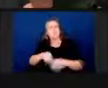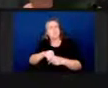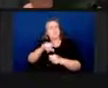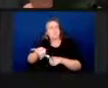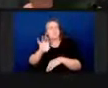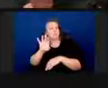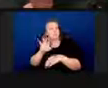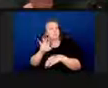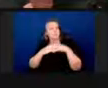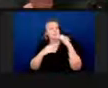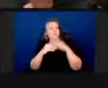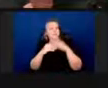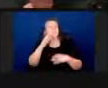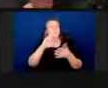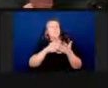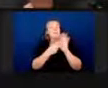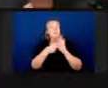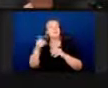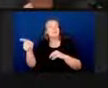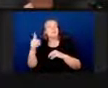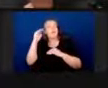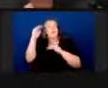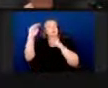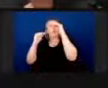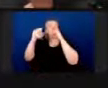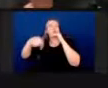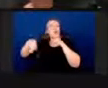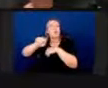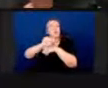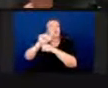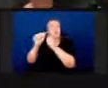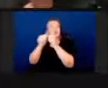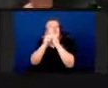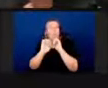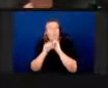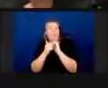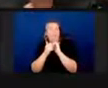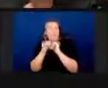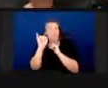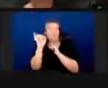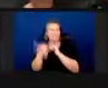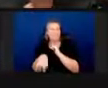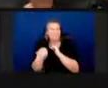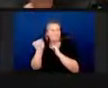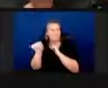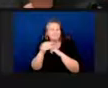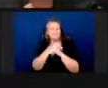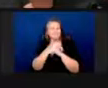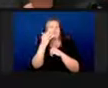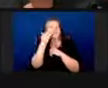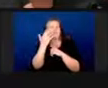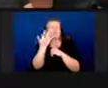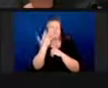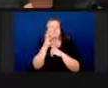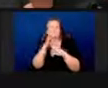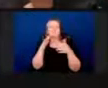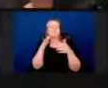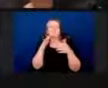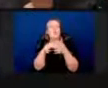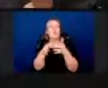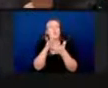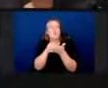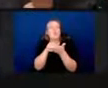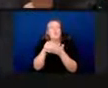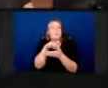من الأنظمة المتواجدة في هذه المباني، ولدينا عدد كبير من الكبار الذين يعملون معهم لكي يكونوا